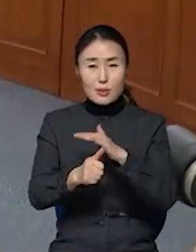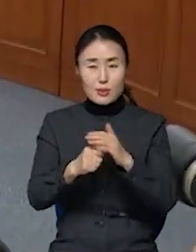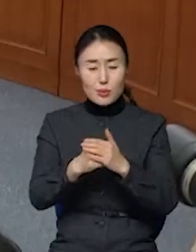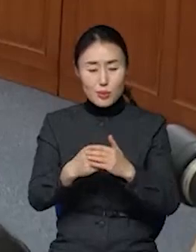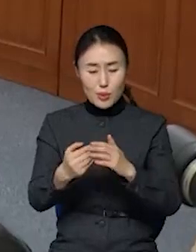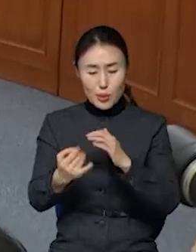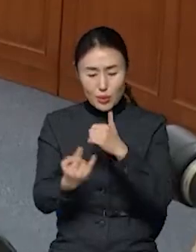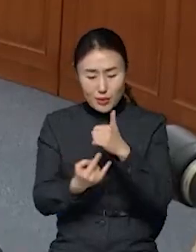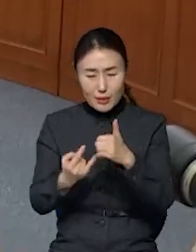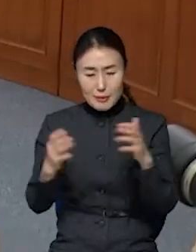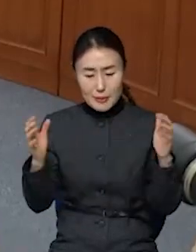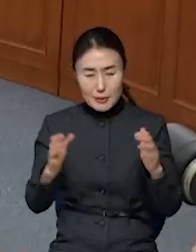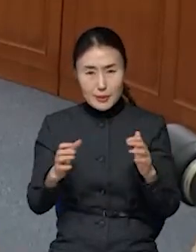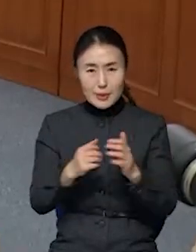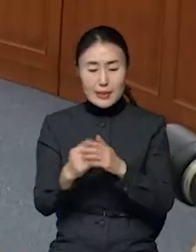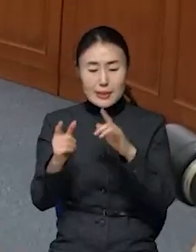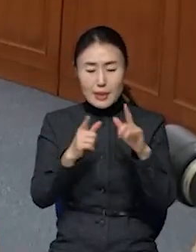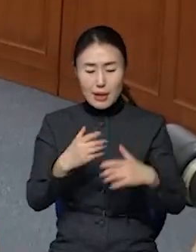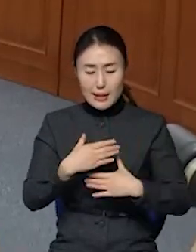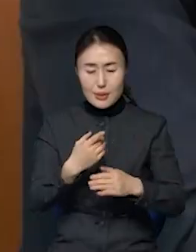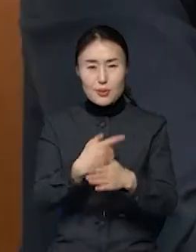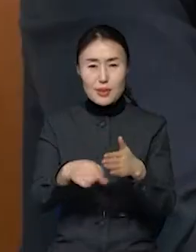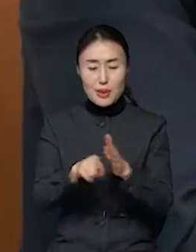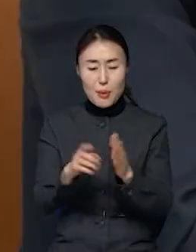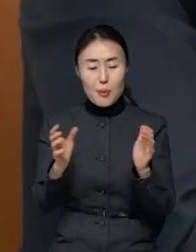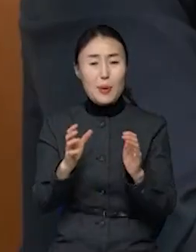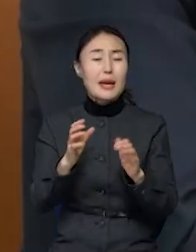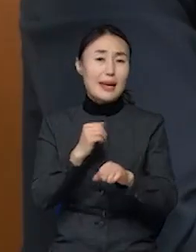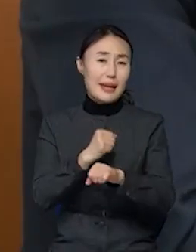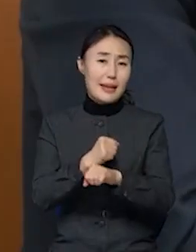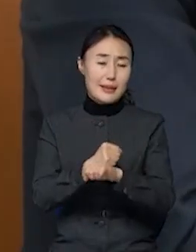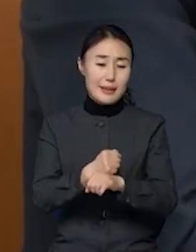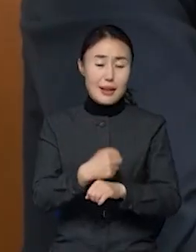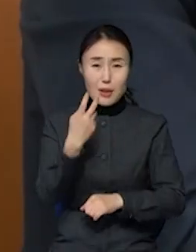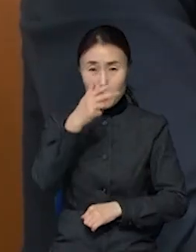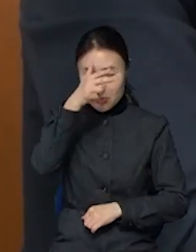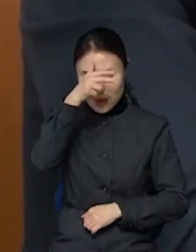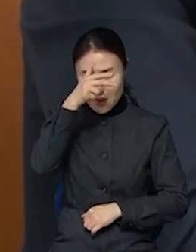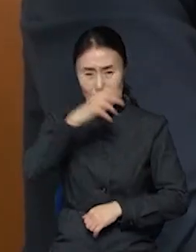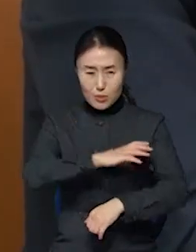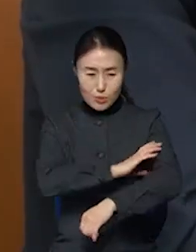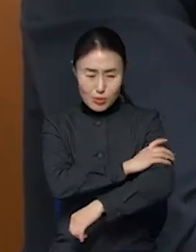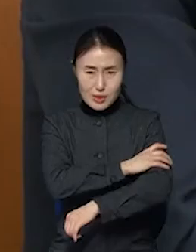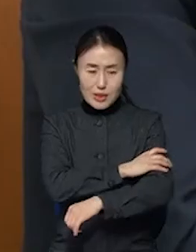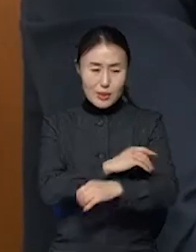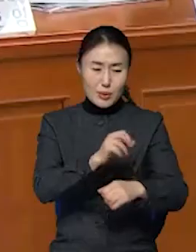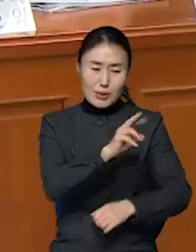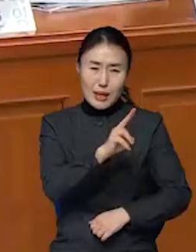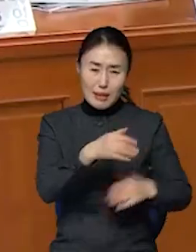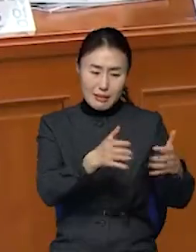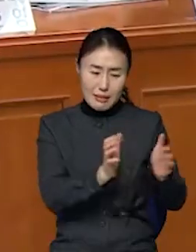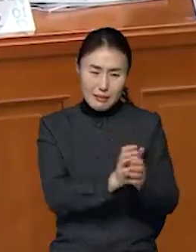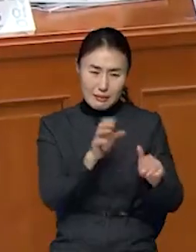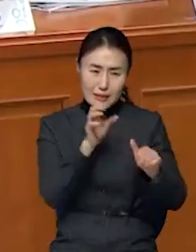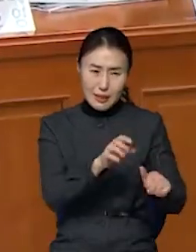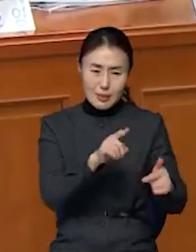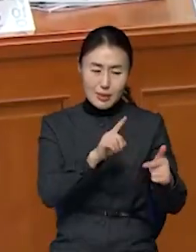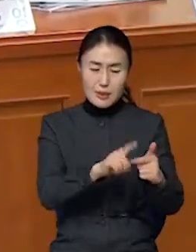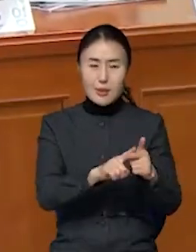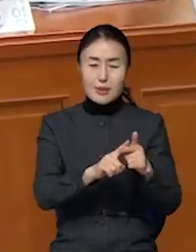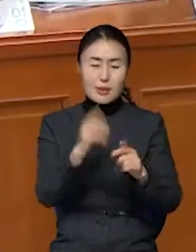민생행보를 이어갑니다 당초 일정에는 없었던 검찰 독재 야당 탄압 연설회도 예고한 가운데